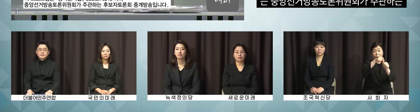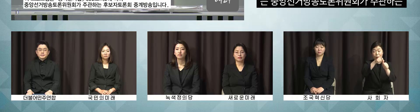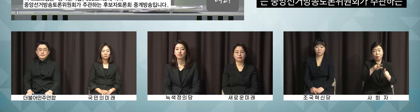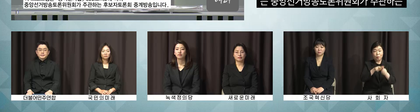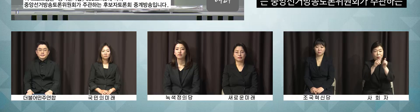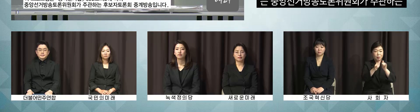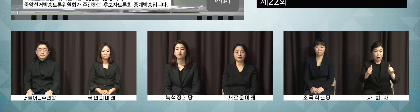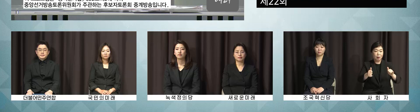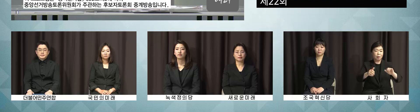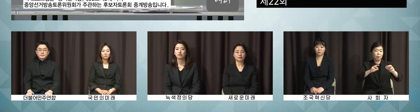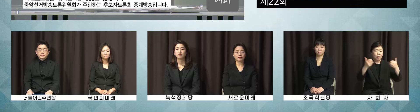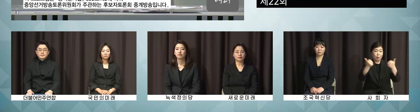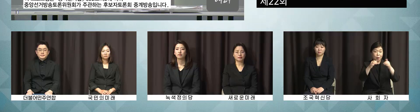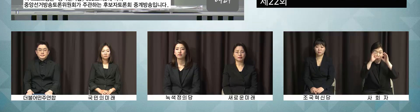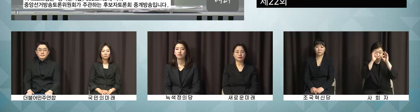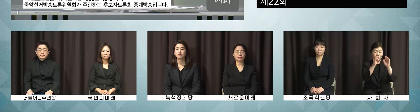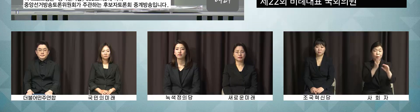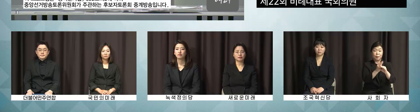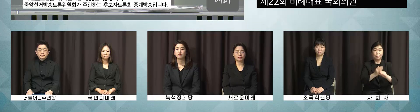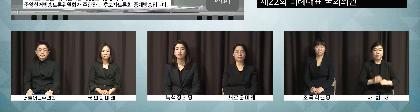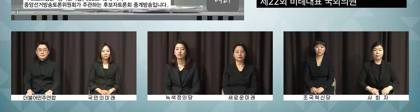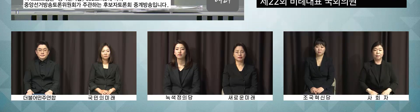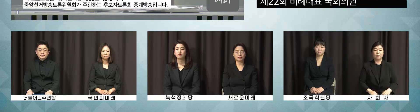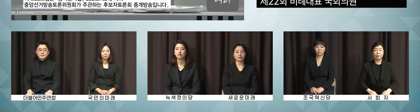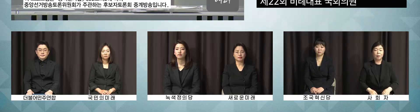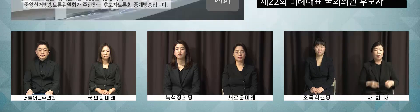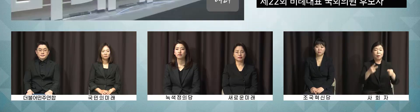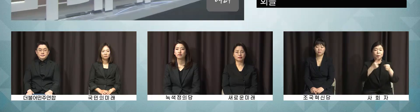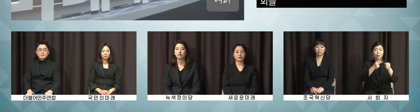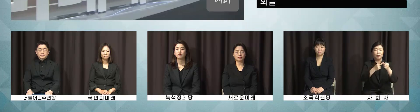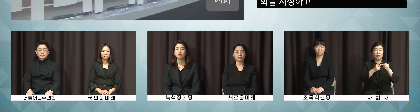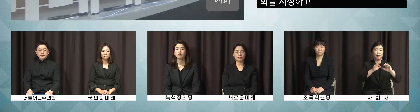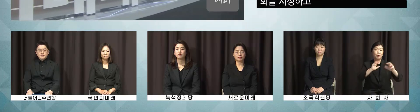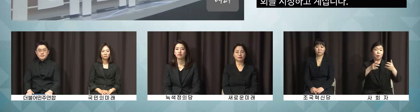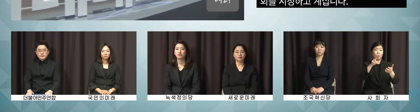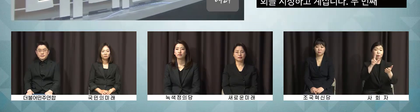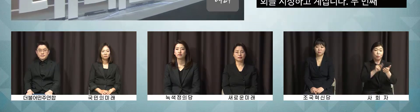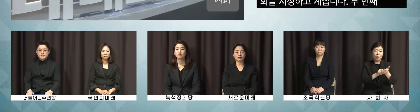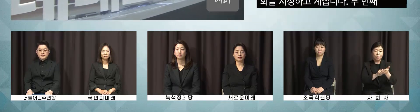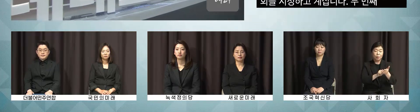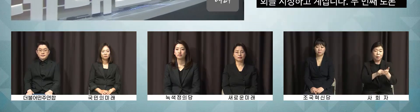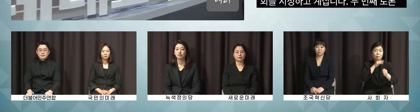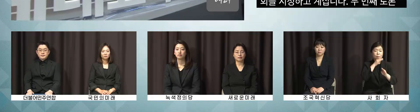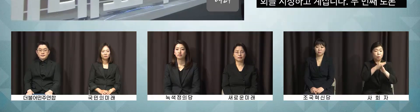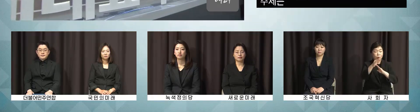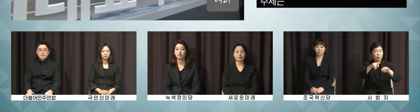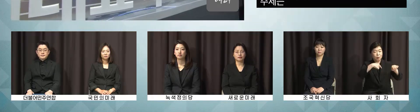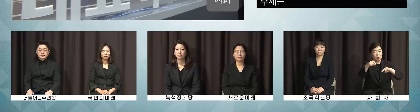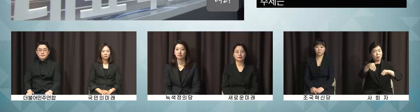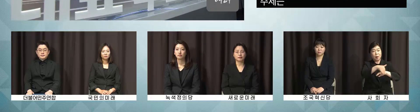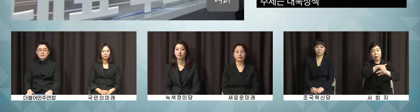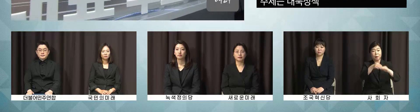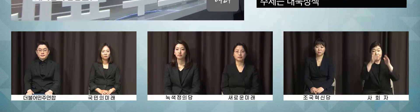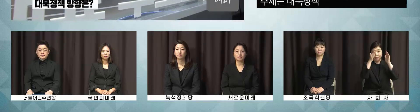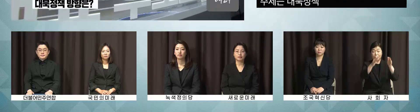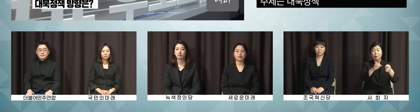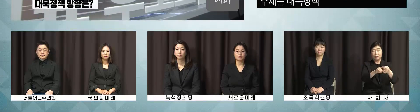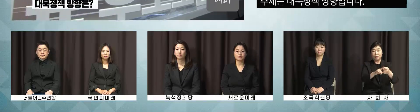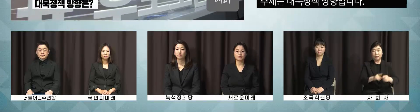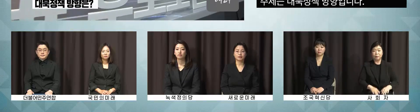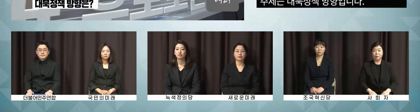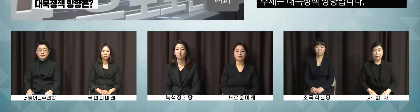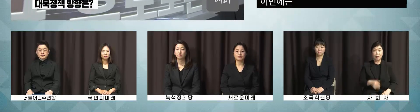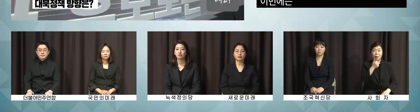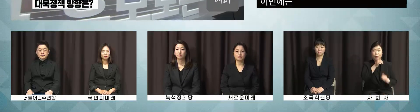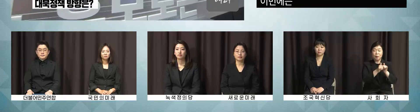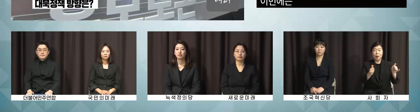후보자 토론회를 시청하고 계십니다. 두 번째 토론 주제는 대북 정책 방향입니다. 이번에는